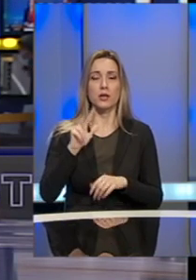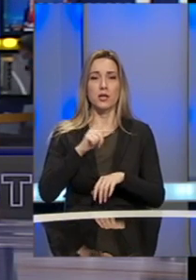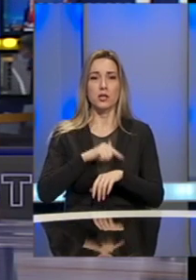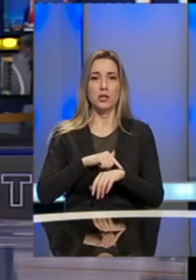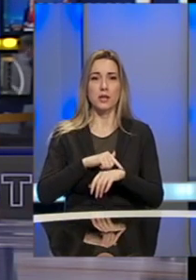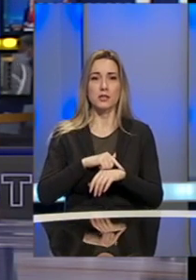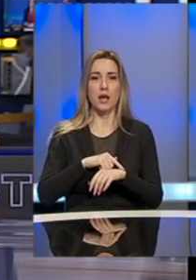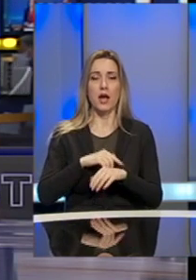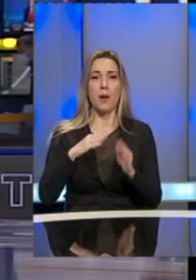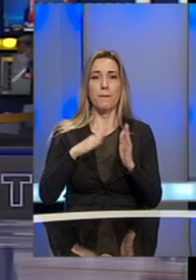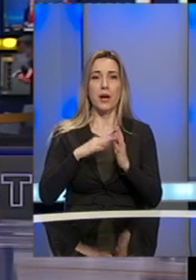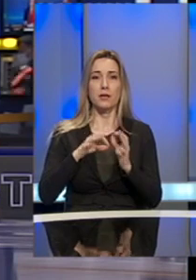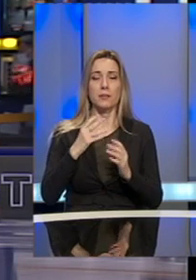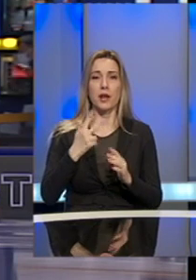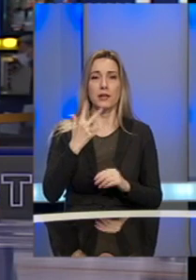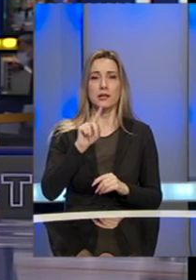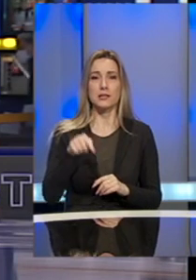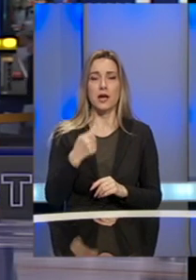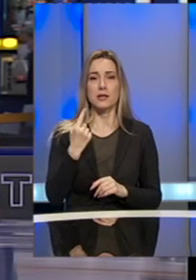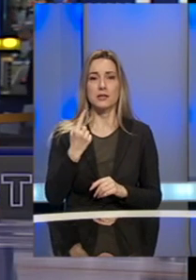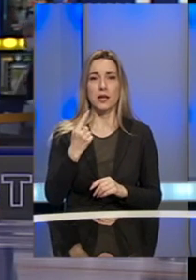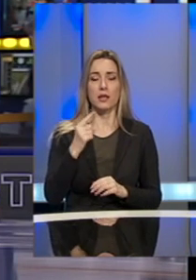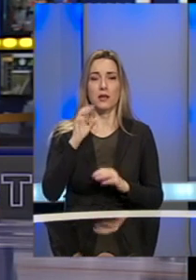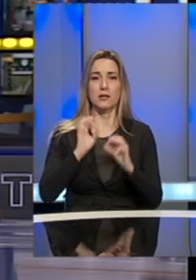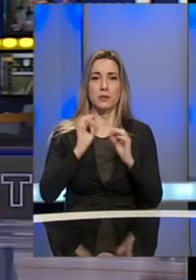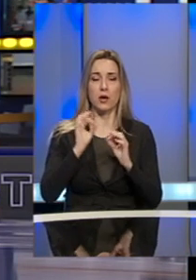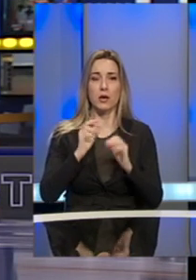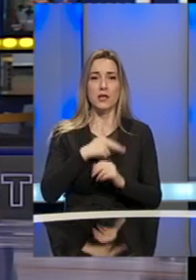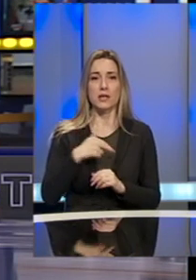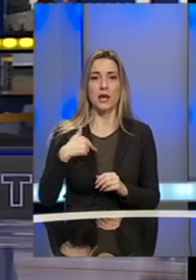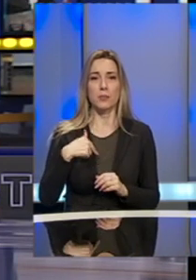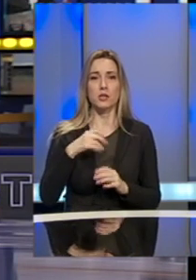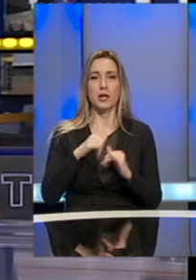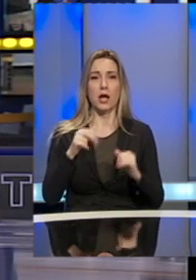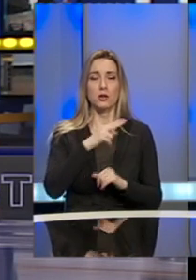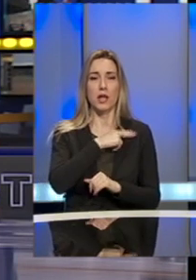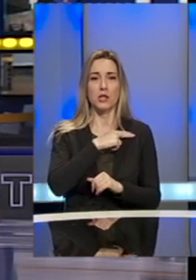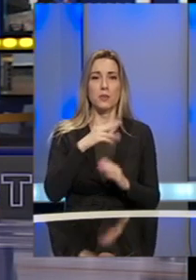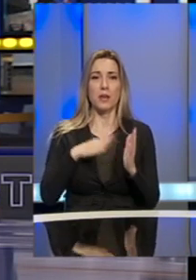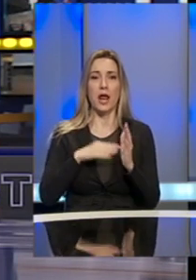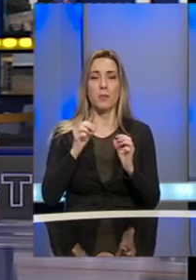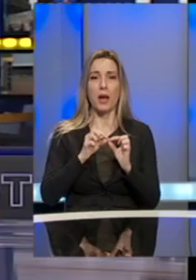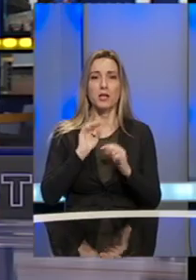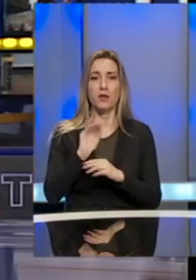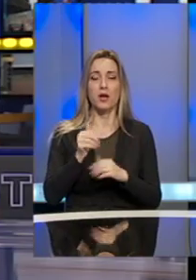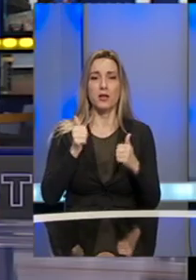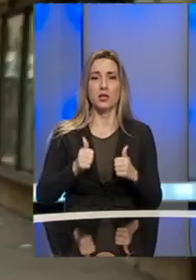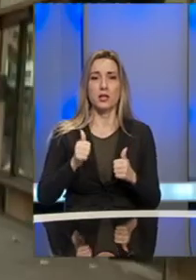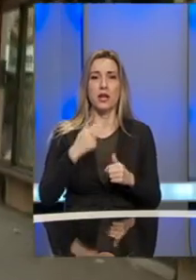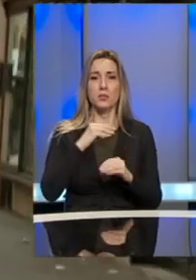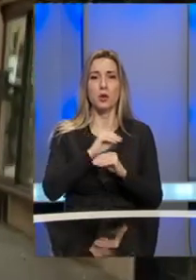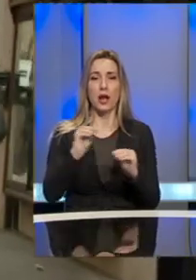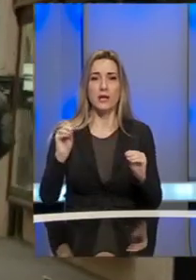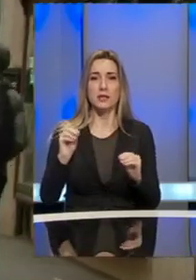a magnituda je iznosila 3,1 po Richteru. Zagrebački gradonačelnik Milan Bandić najavio je da će danas